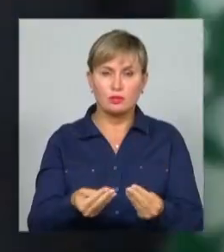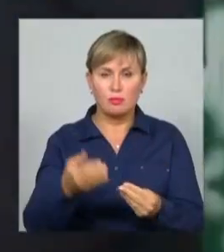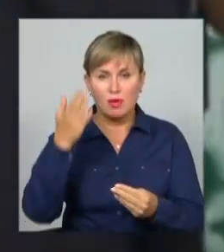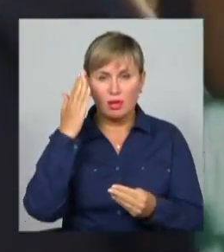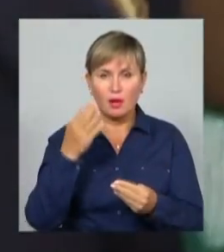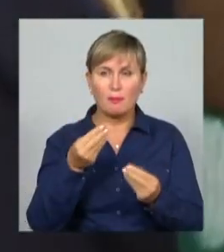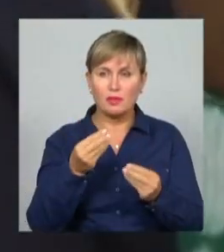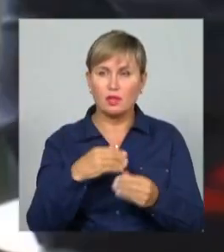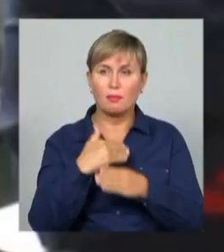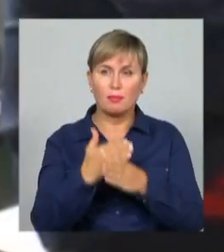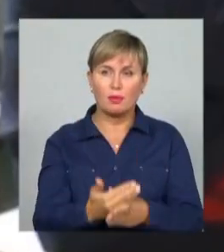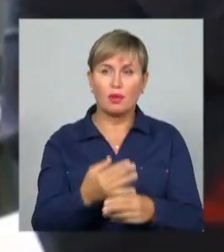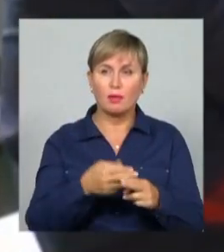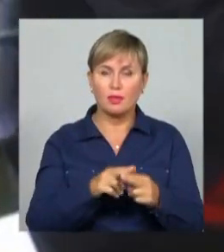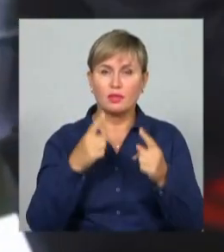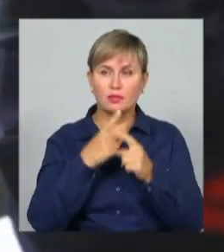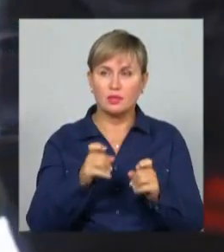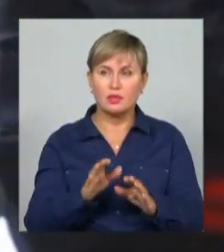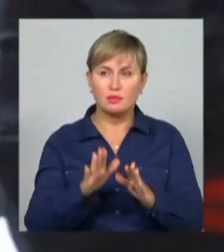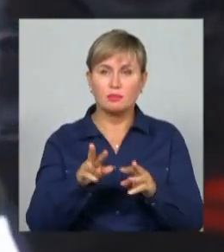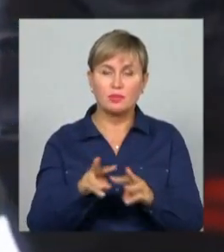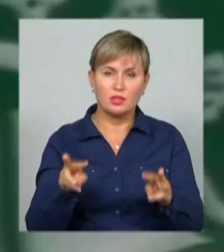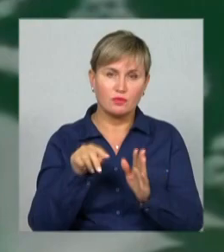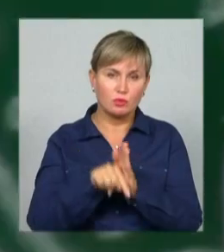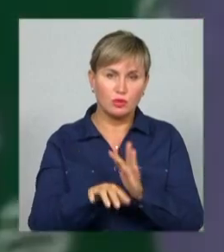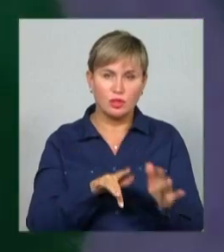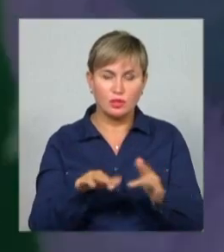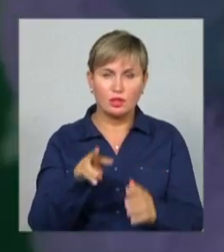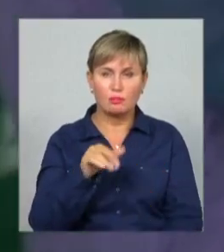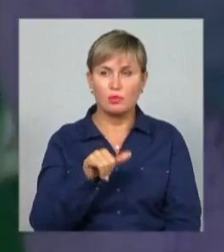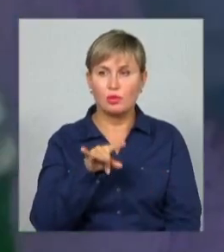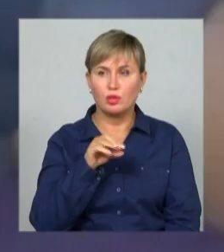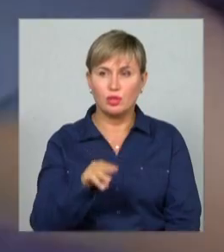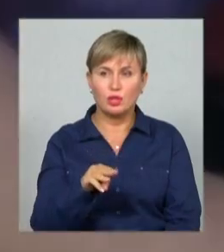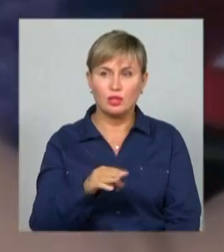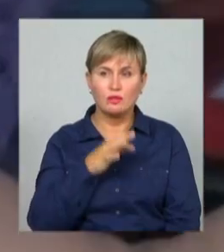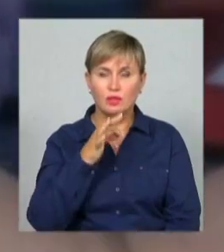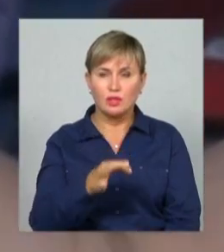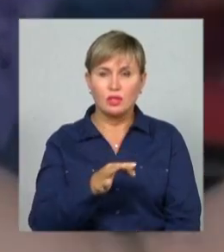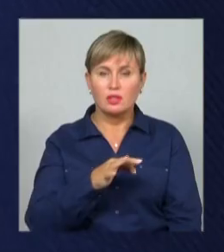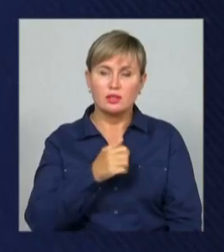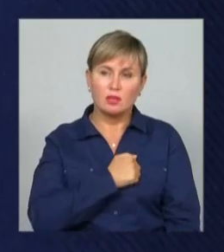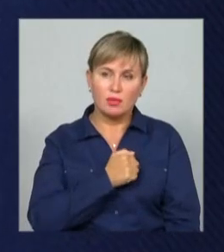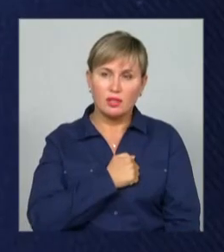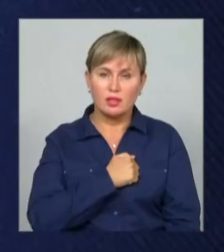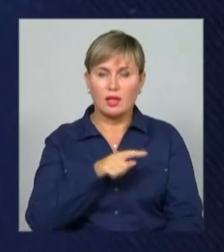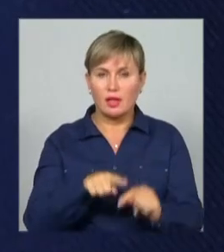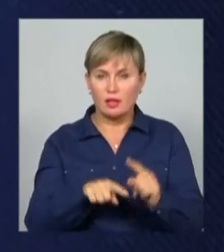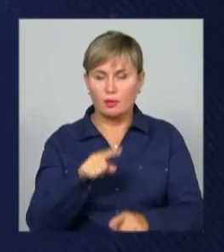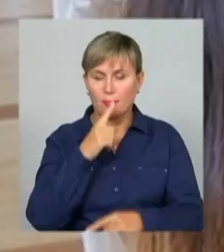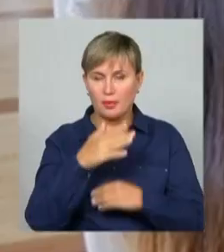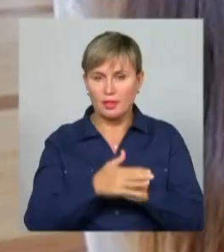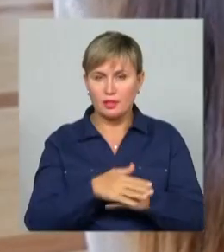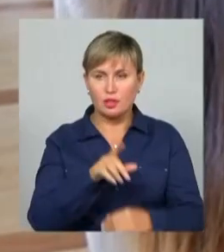моральная и материальная помощь. Об этом сообщил заместитель министра внутренних дел Мурат Баймукашев, выражая искренние соболезнования родным и близким